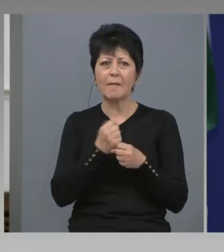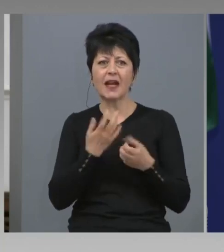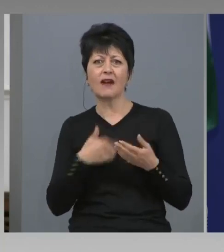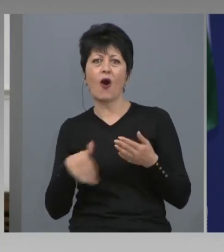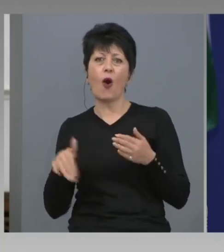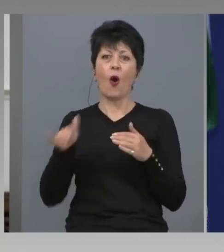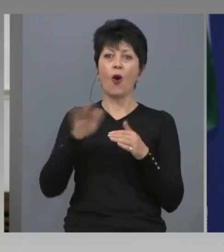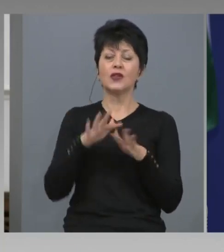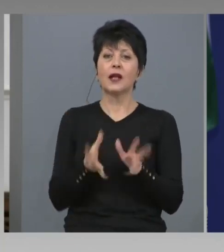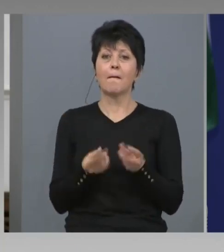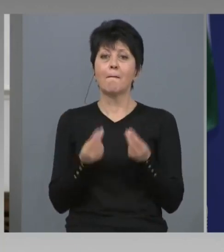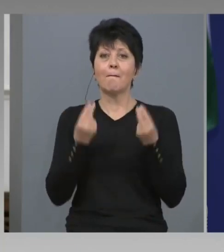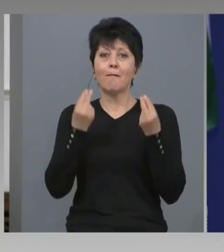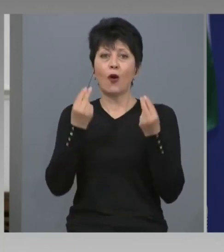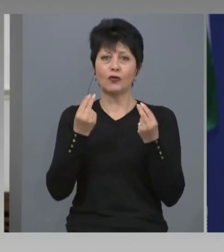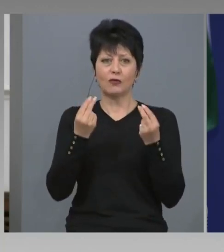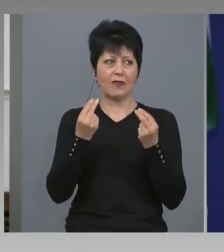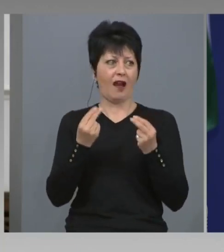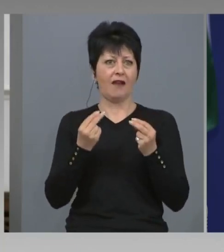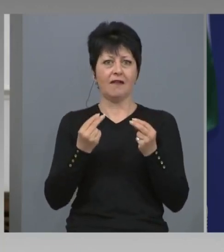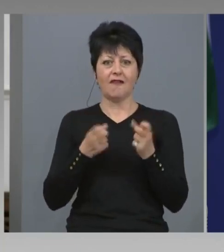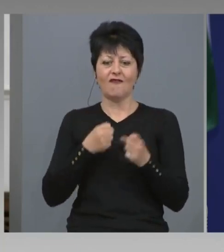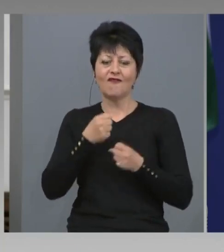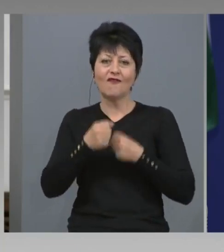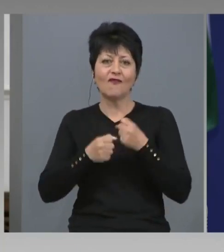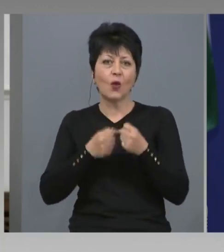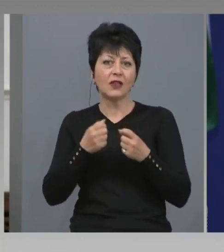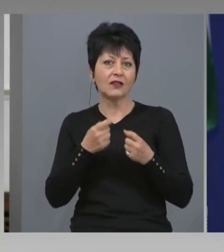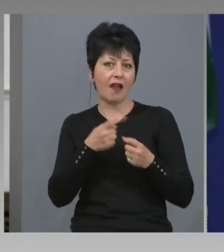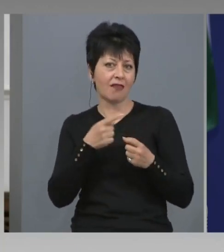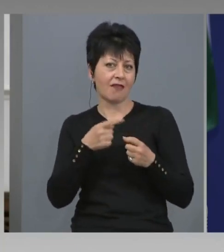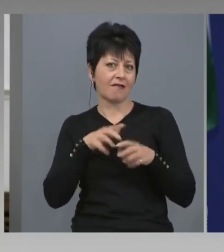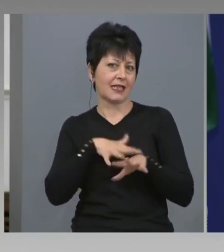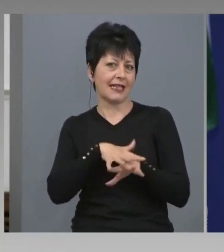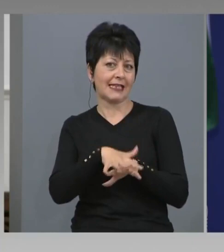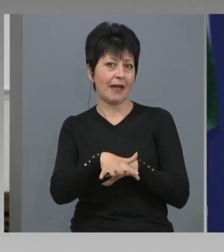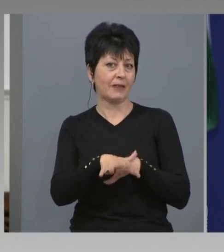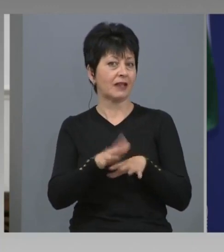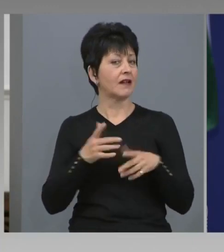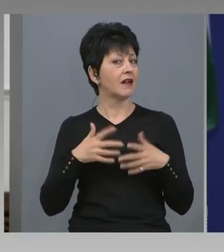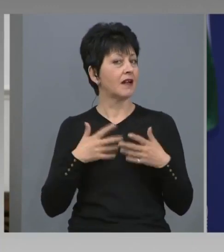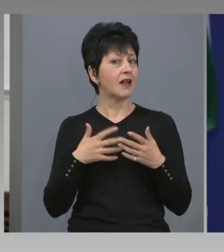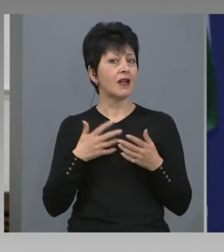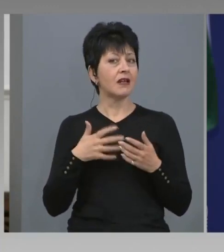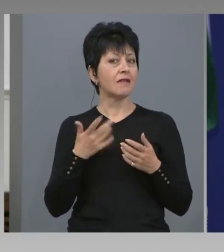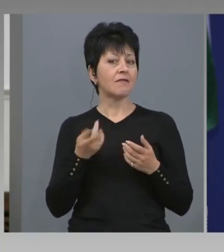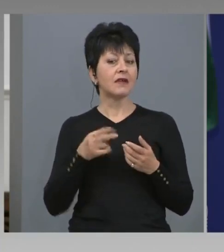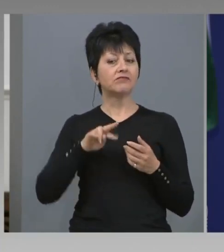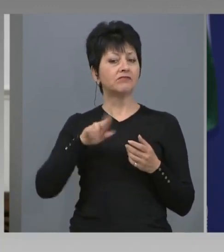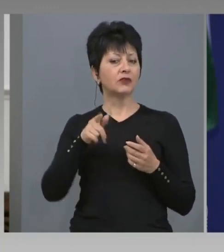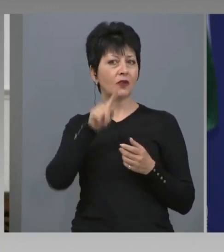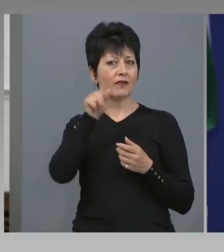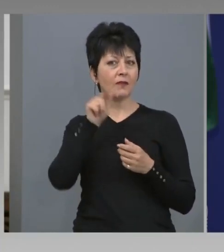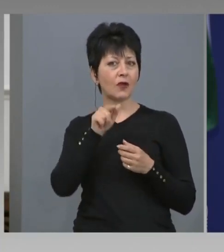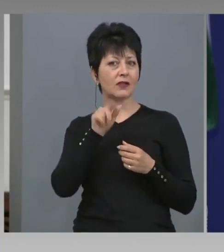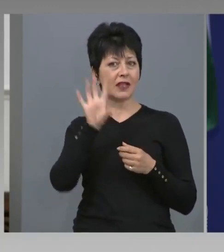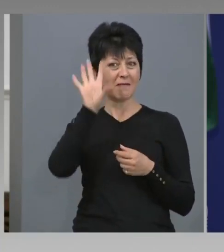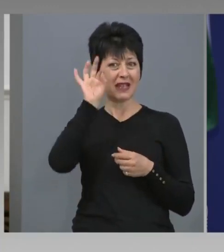още по-добре функциониране на системите, защото има и други въпроси. 50% по-малко инфаркти.